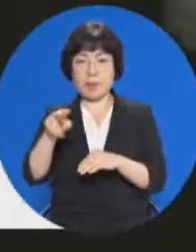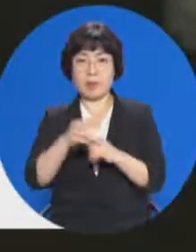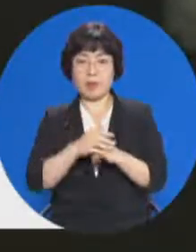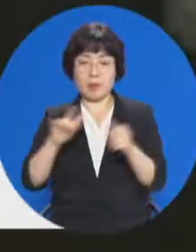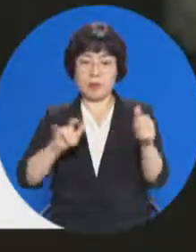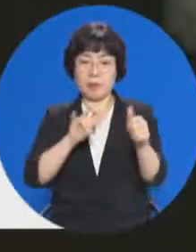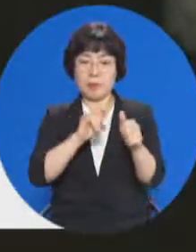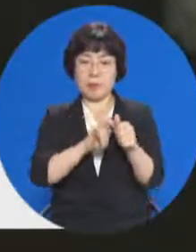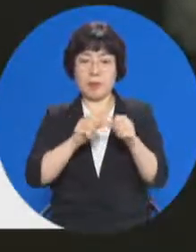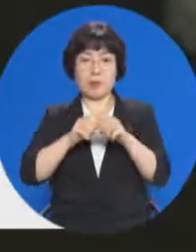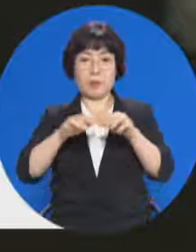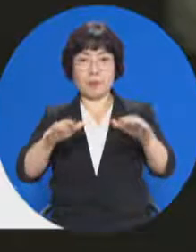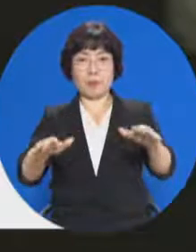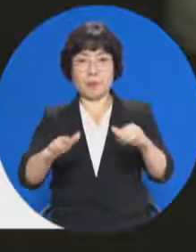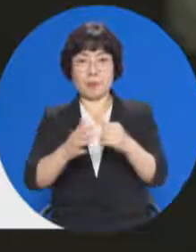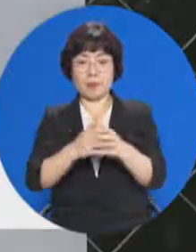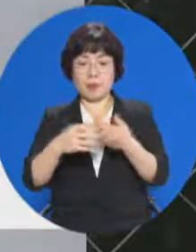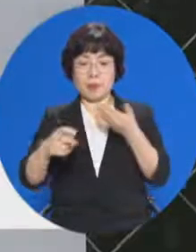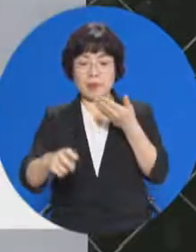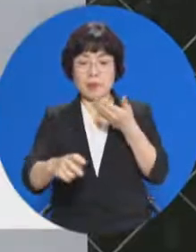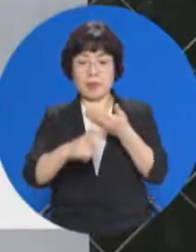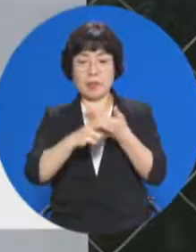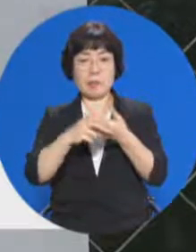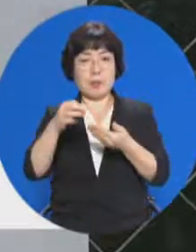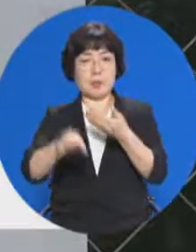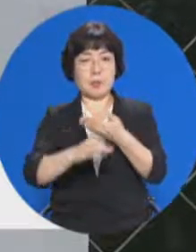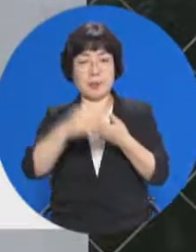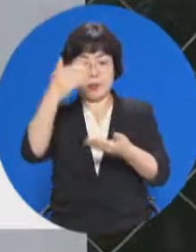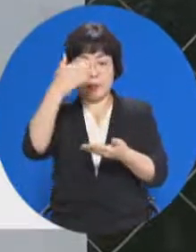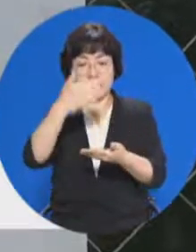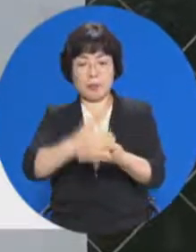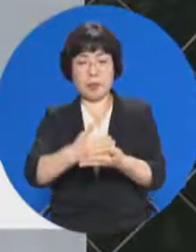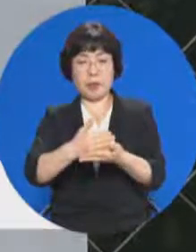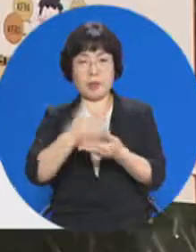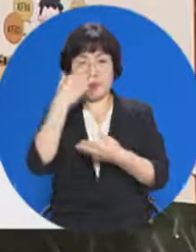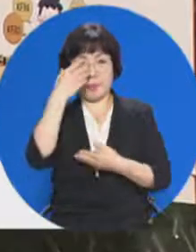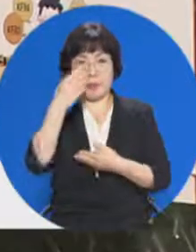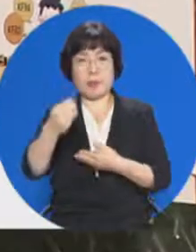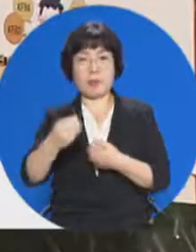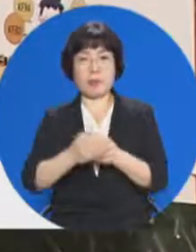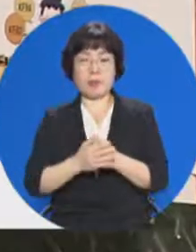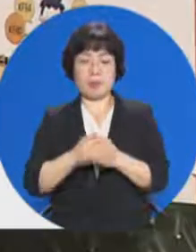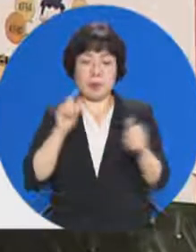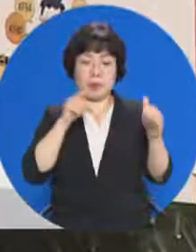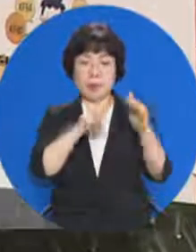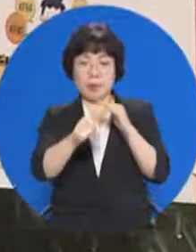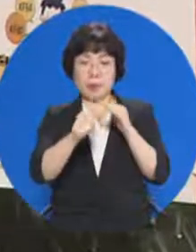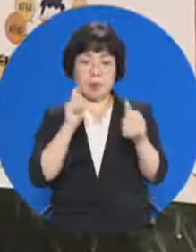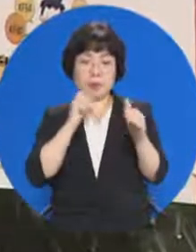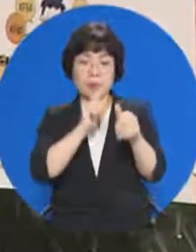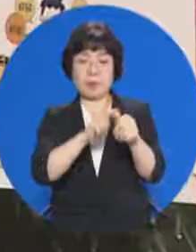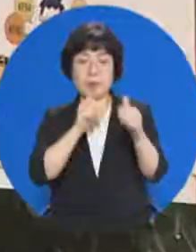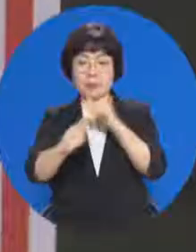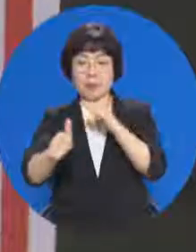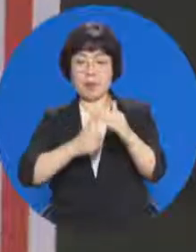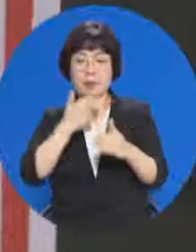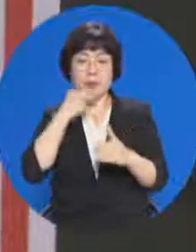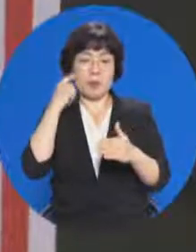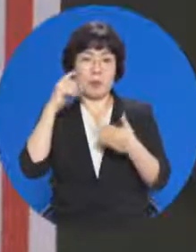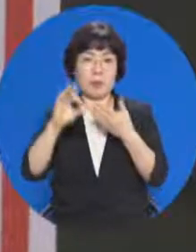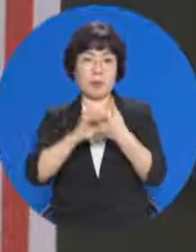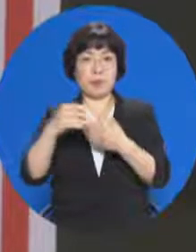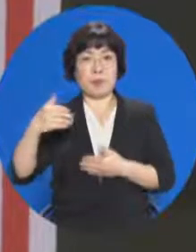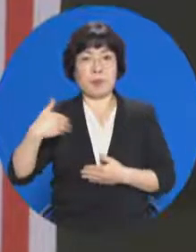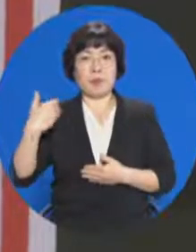코로나19 확산세에 따라 임시 휴업을 결정한 가게들도 눈에 띄었고 확진자가 다녀가진 않았지만 만약의 사태에